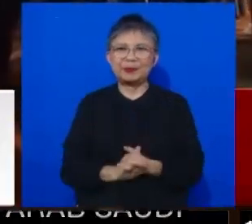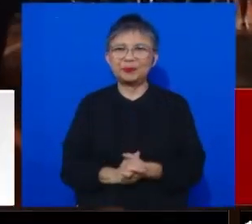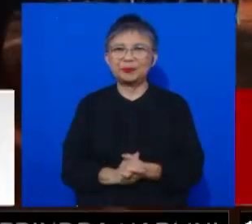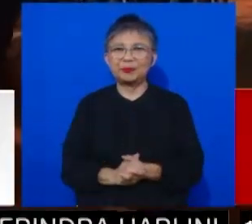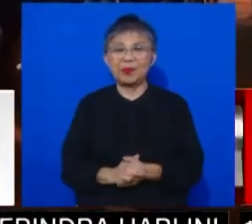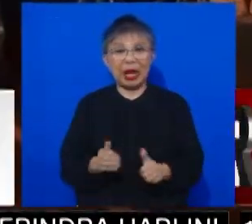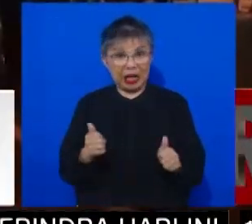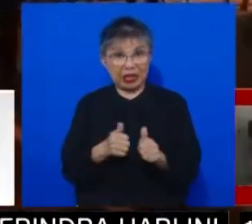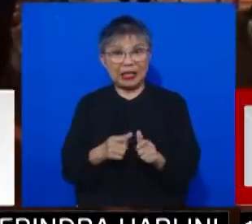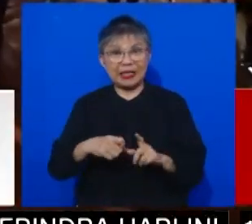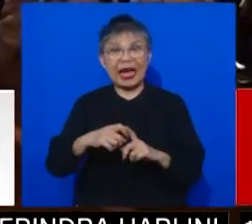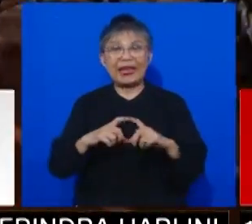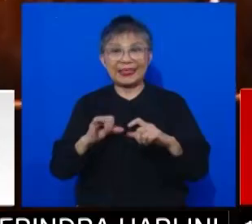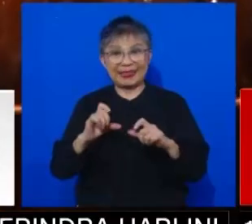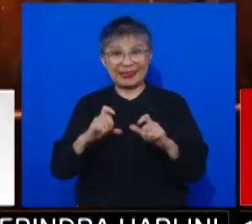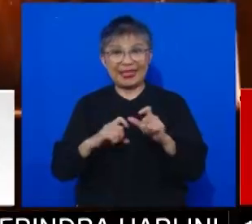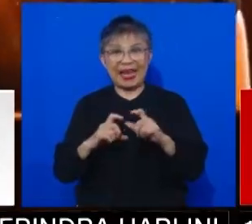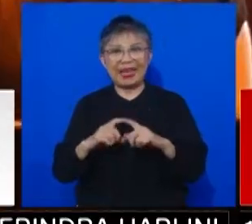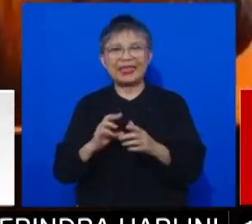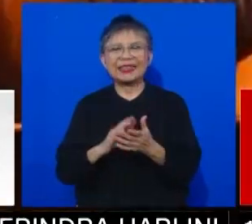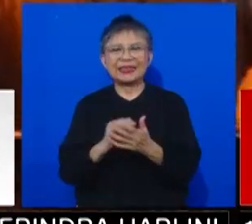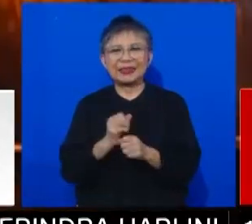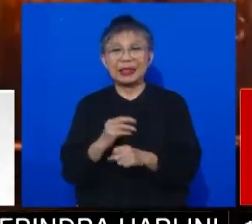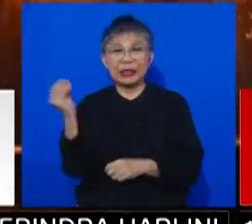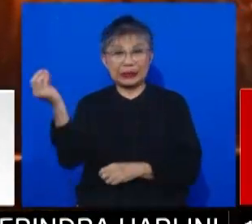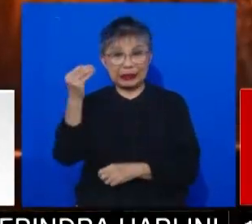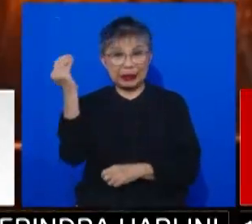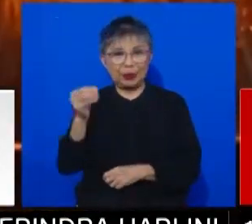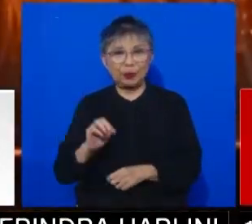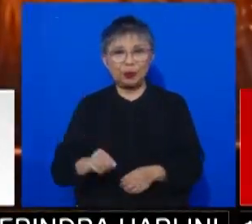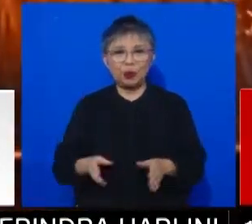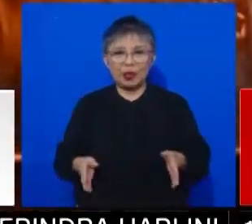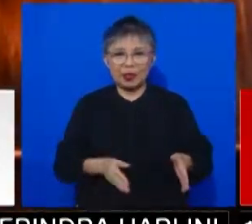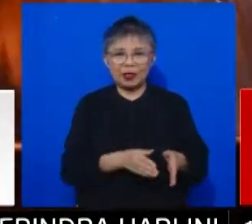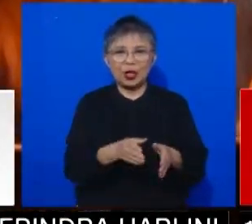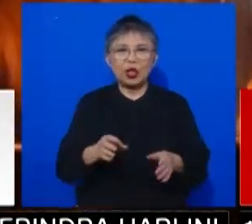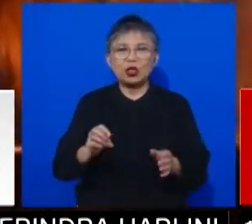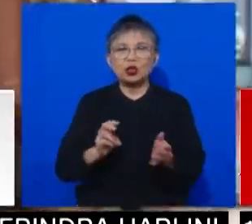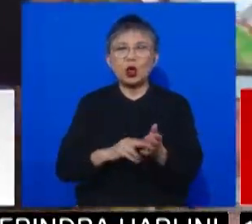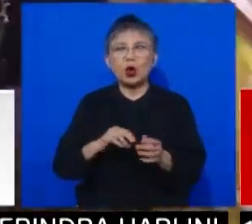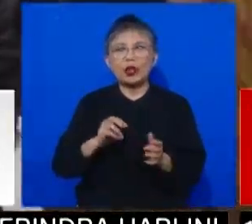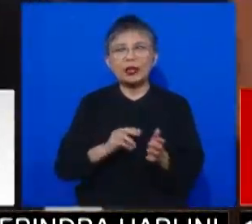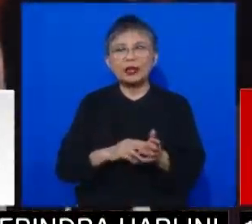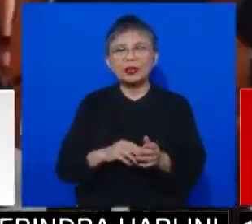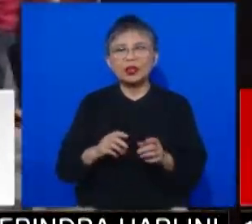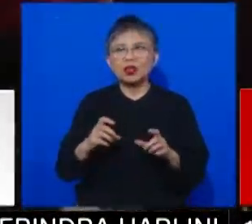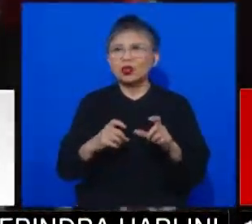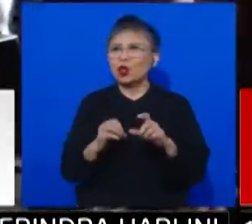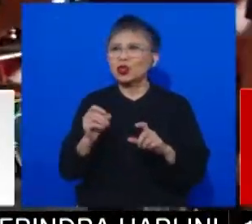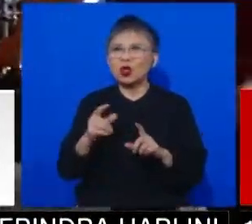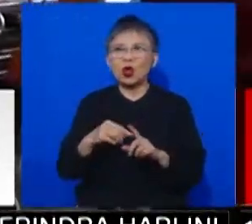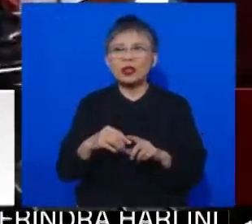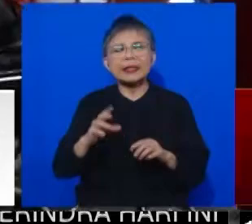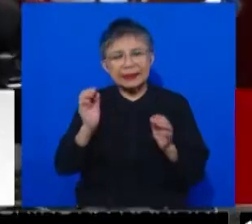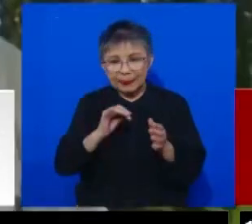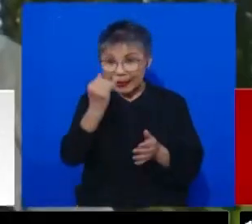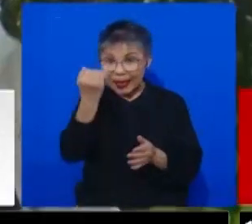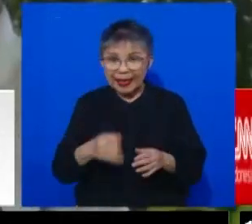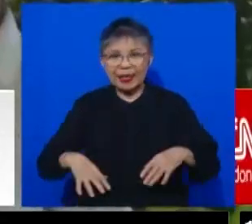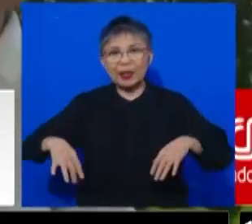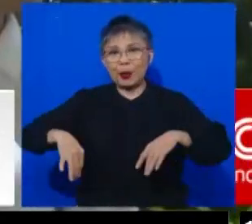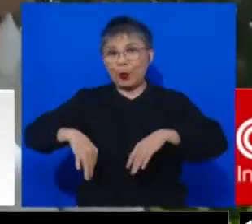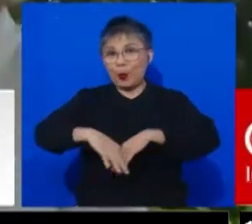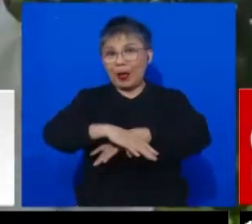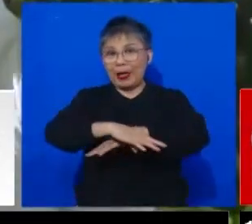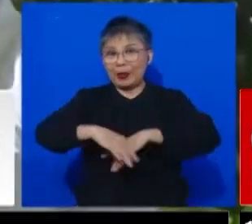ditemani sang anak Kaisang Pangarep dan Erina Gudono berkeliling mulai dari kawasan Jogonegaran, Sosrowijayan hingga Malioboro. Terus